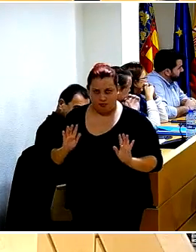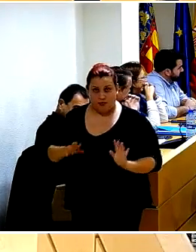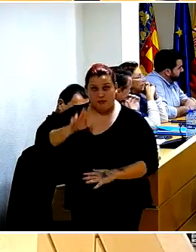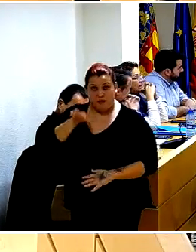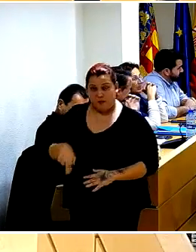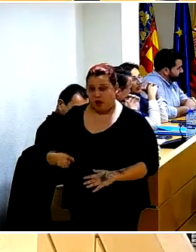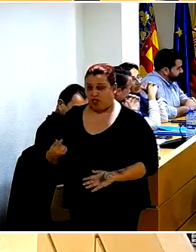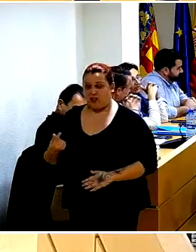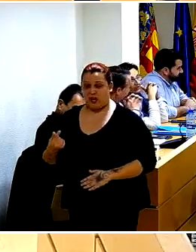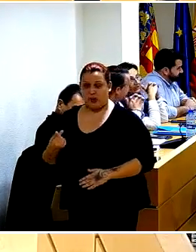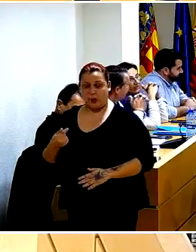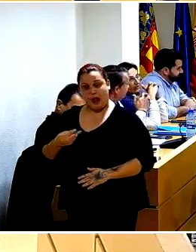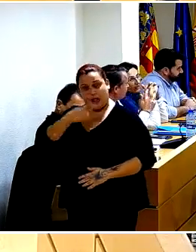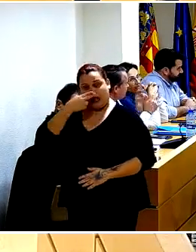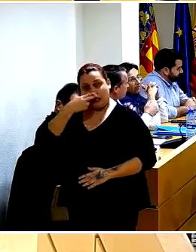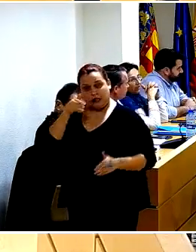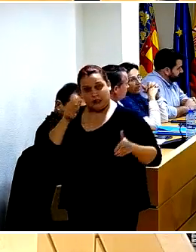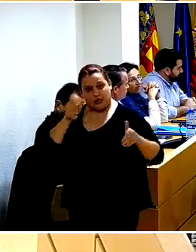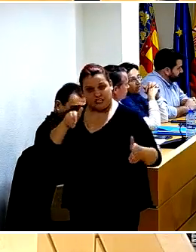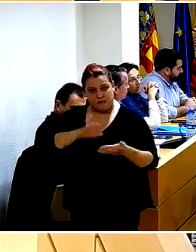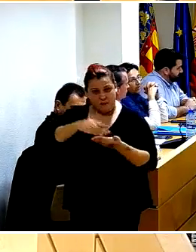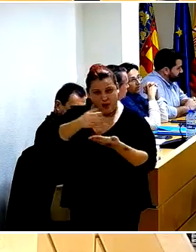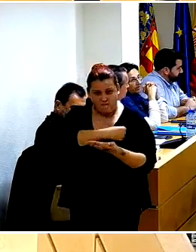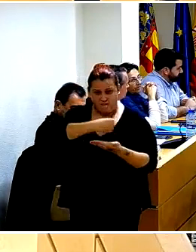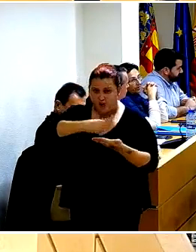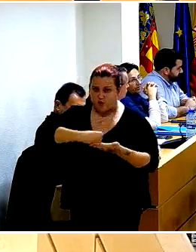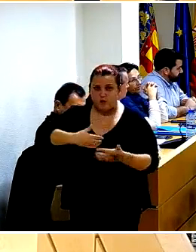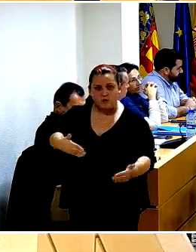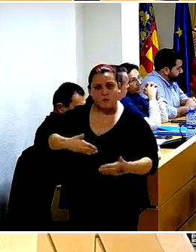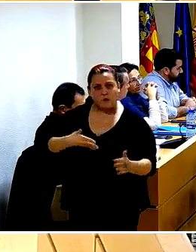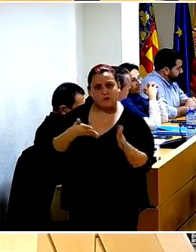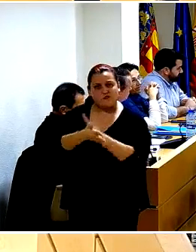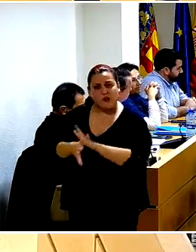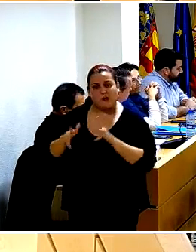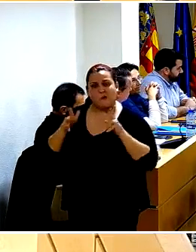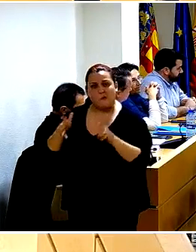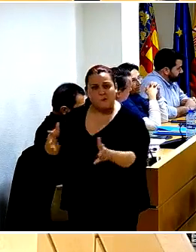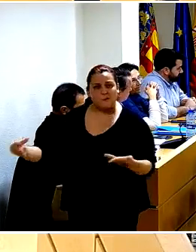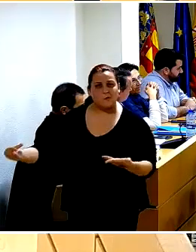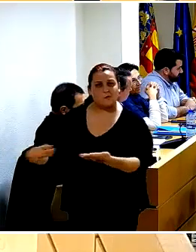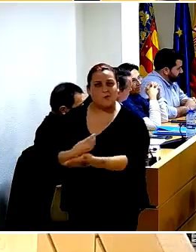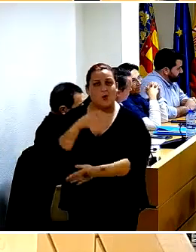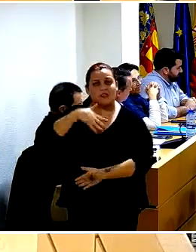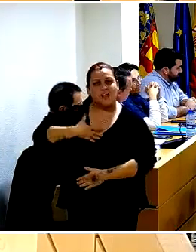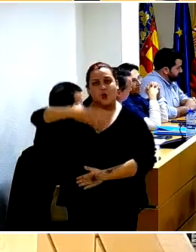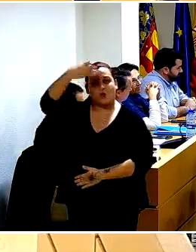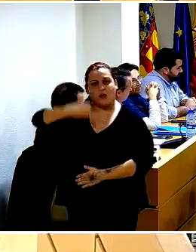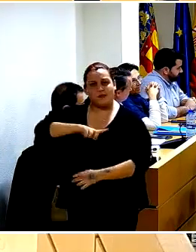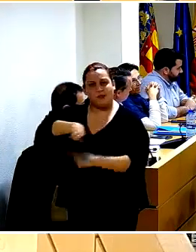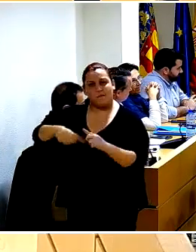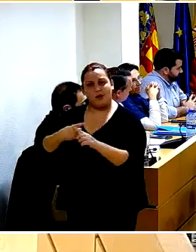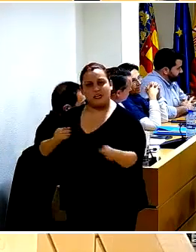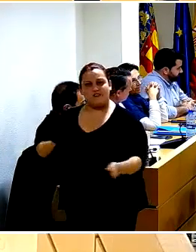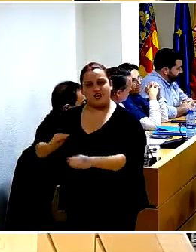als interessos per a pagar els bancs. Els estem dedicant tots a les despeses d'aquest ajuntament i a les inversions per a